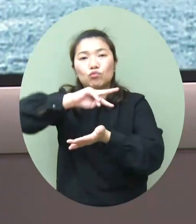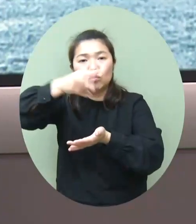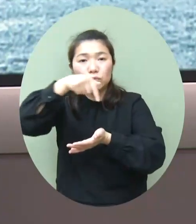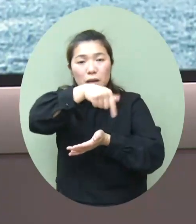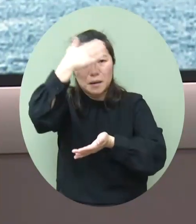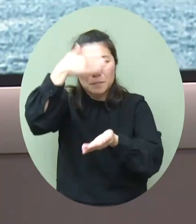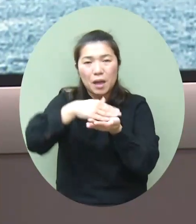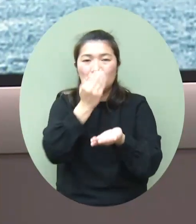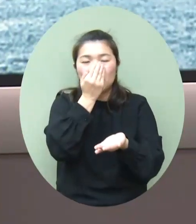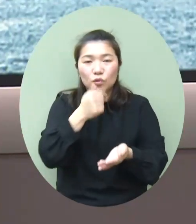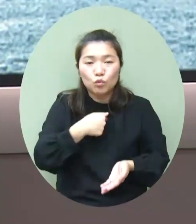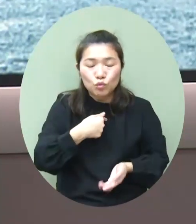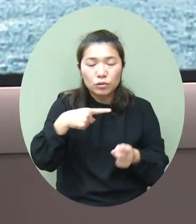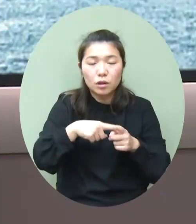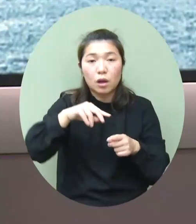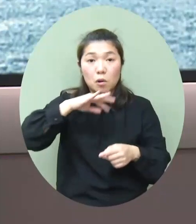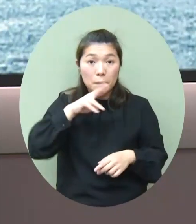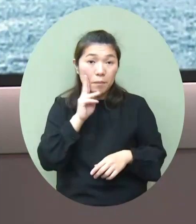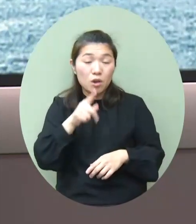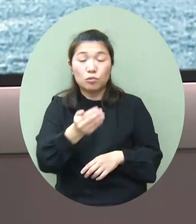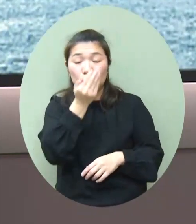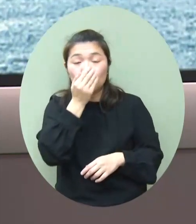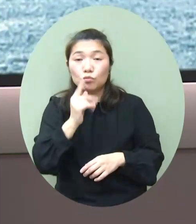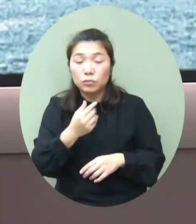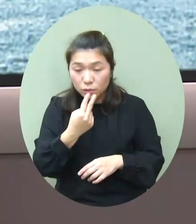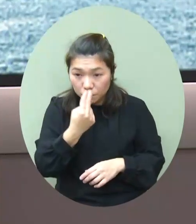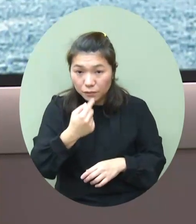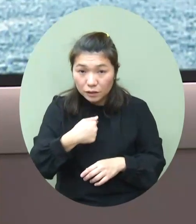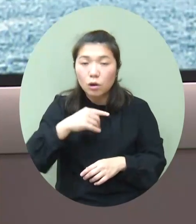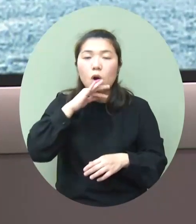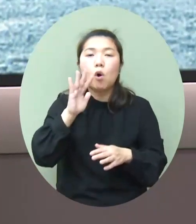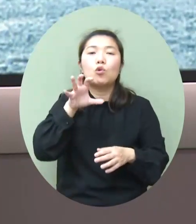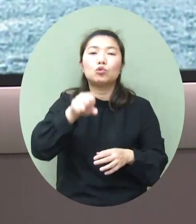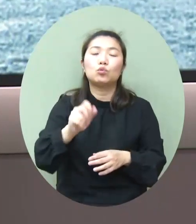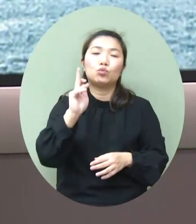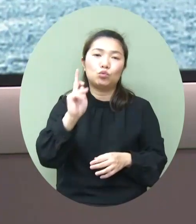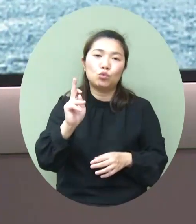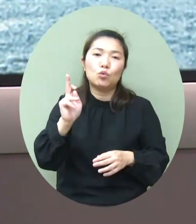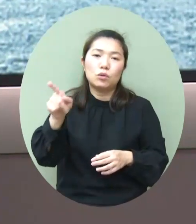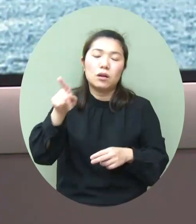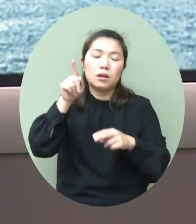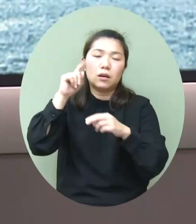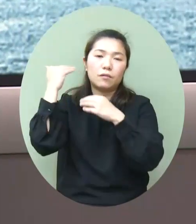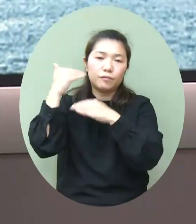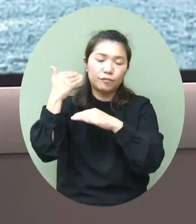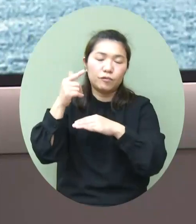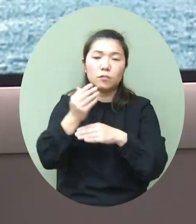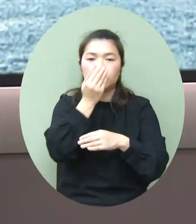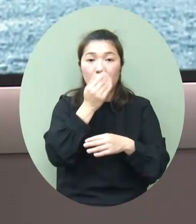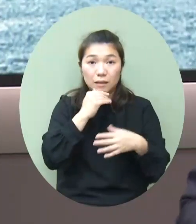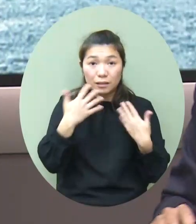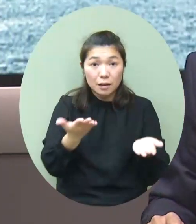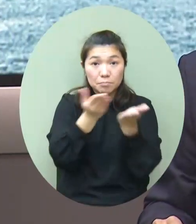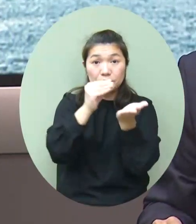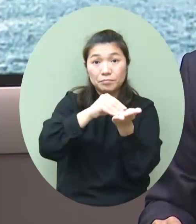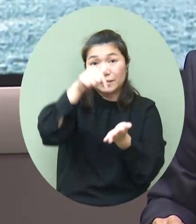调配病人方面，可以让更多的病人使用中央的氧气供应。没有证据证